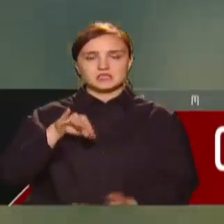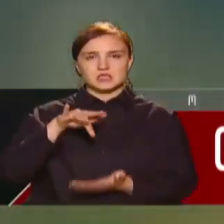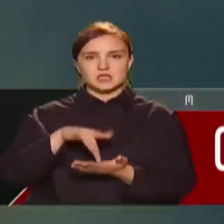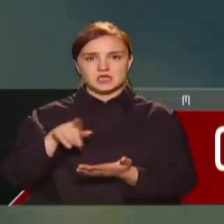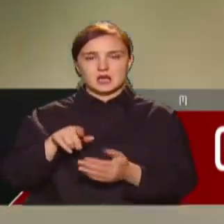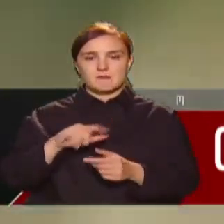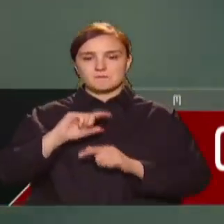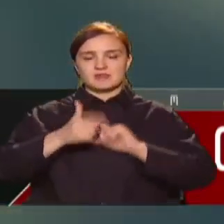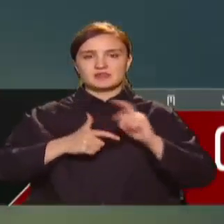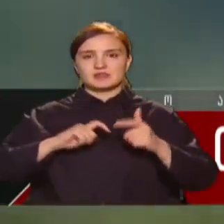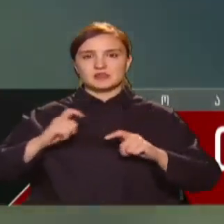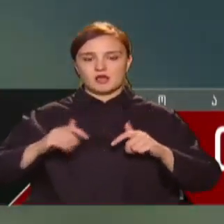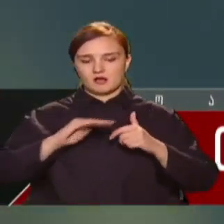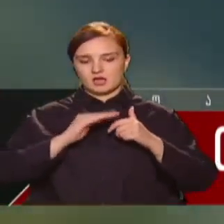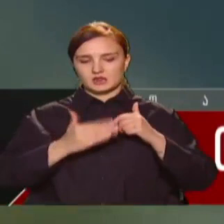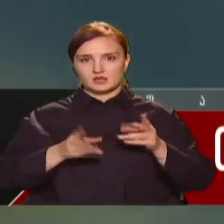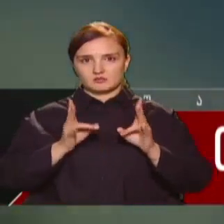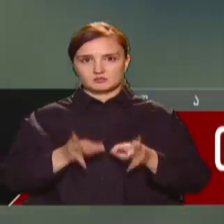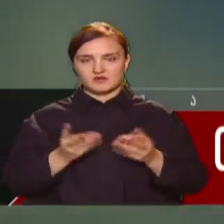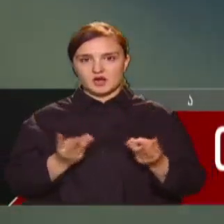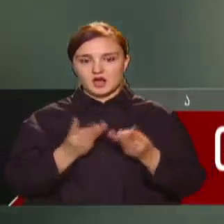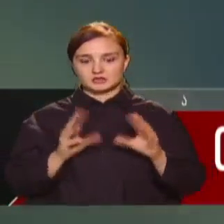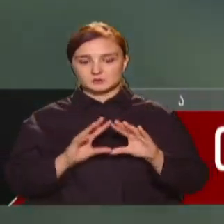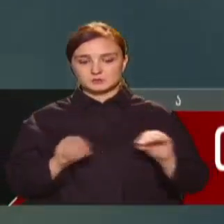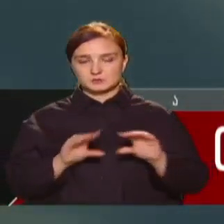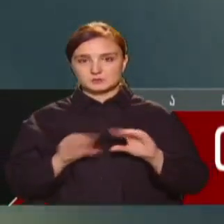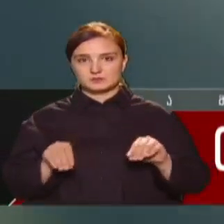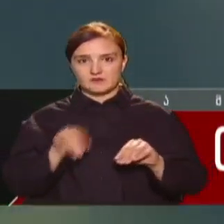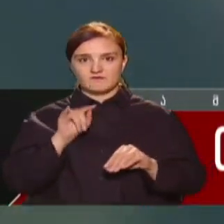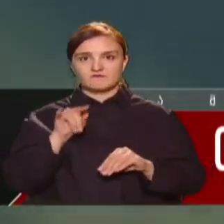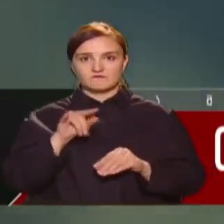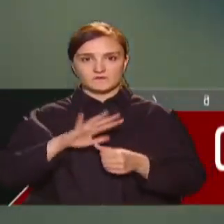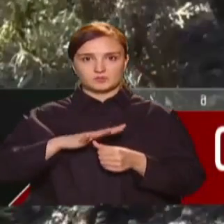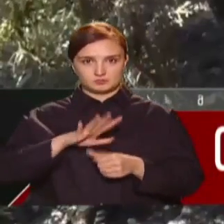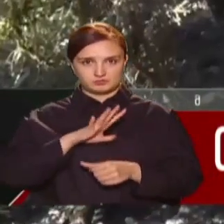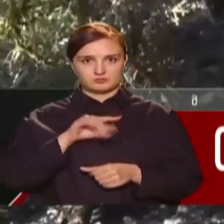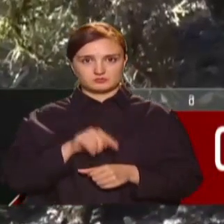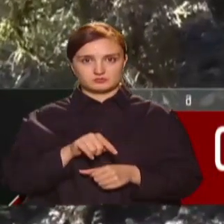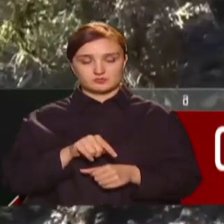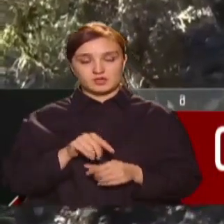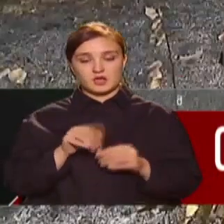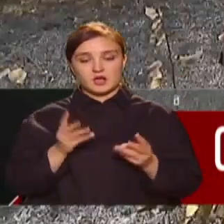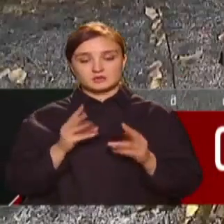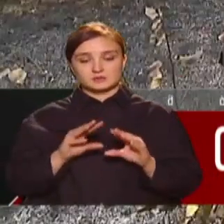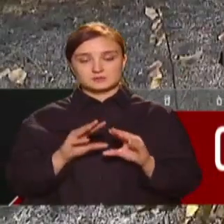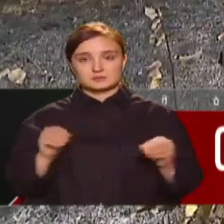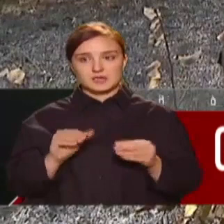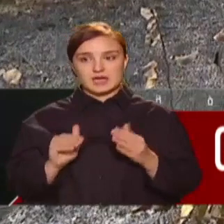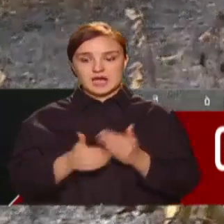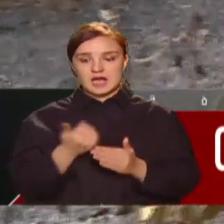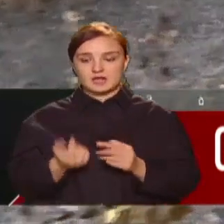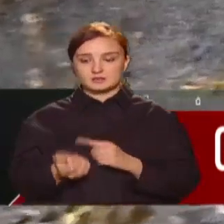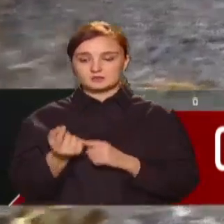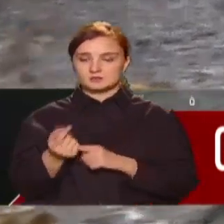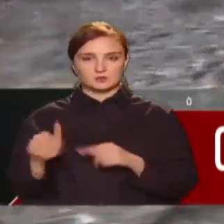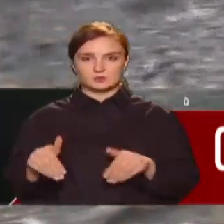Mqinvar Lekhsiris ert-ert kldeze gachenili khandzris krobis protsesshi. Vertprenits iqo chartuli. Ramdenad moixsna khandzris akhali kerebis gachenis